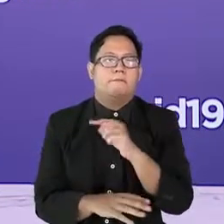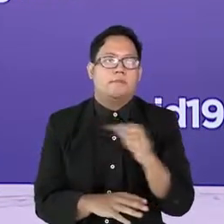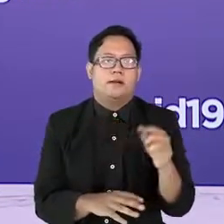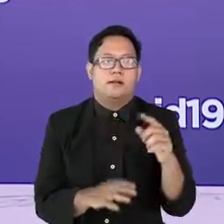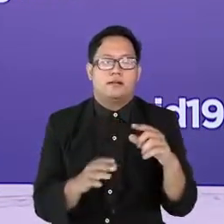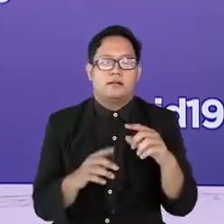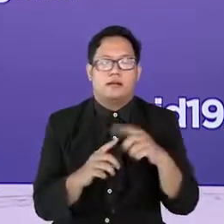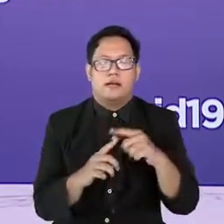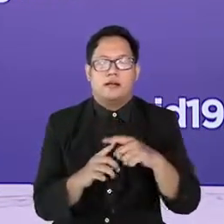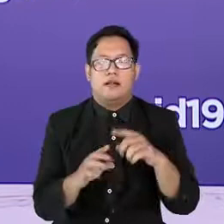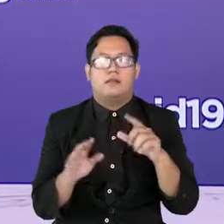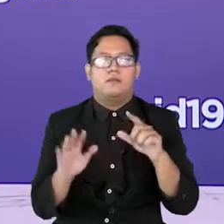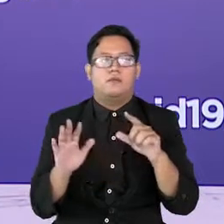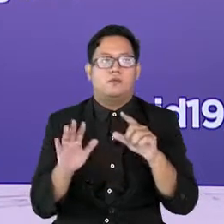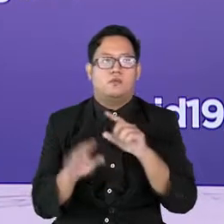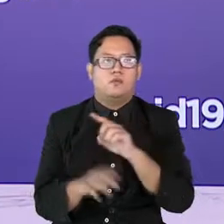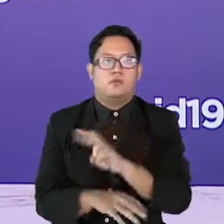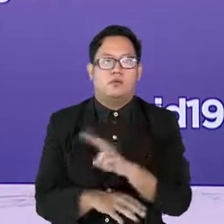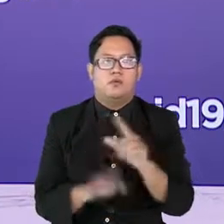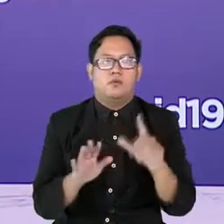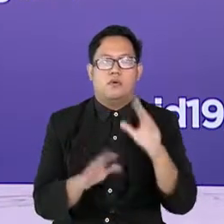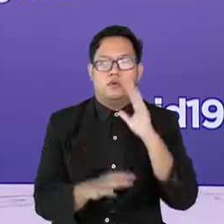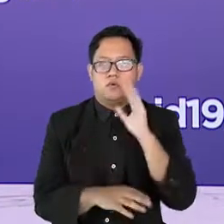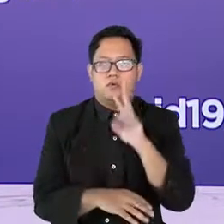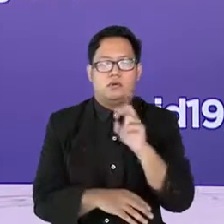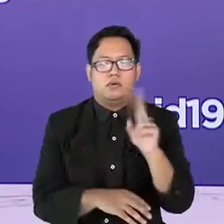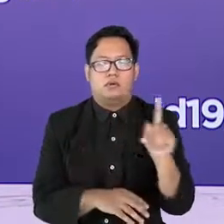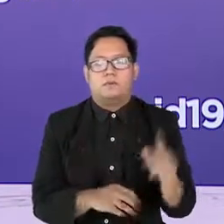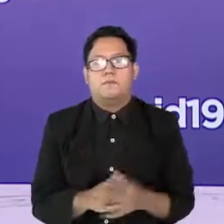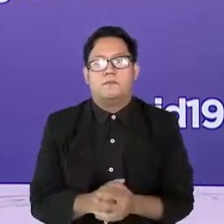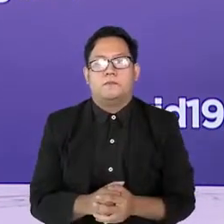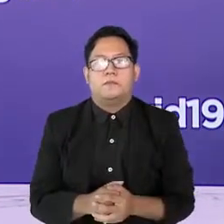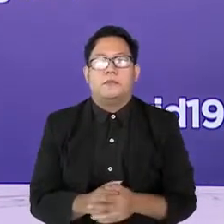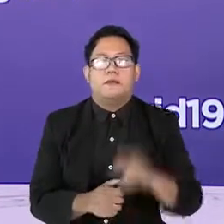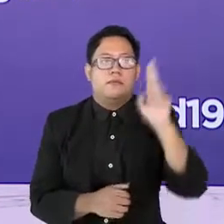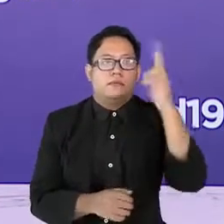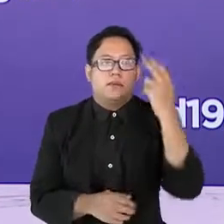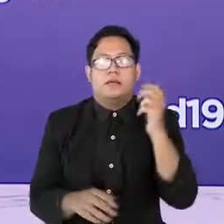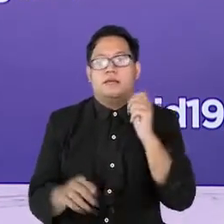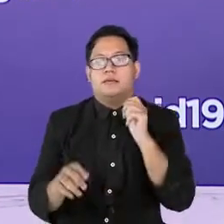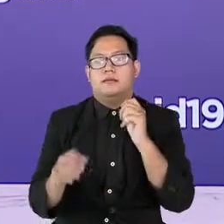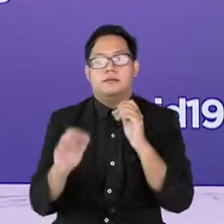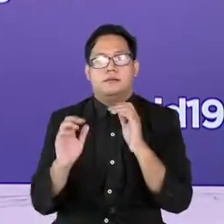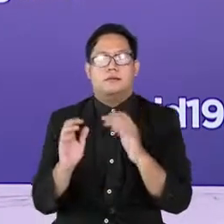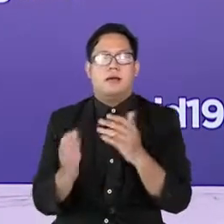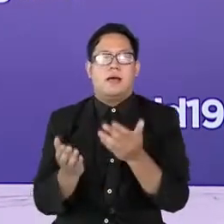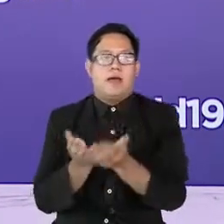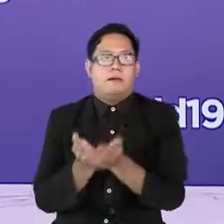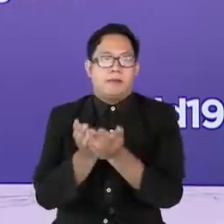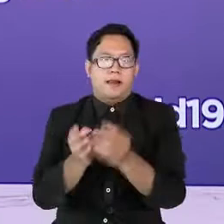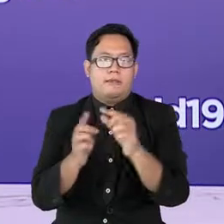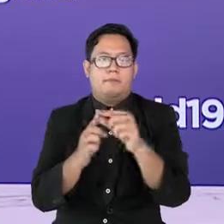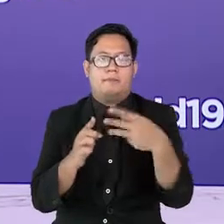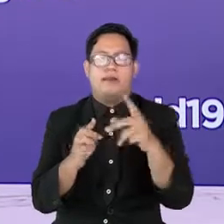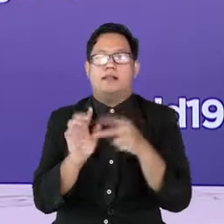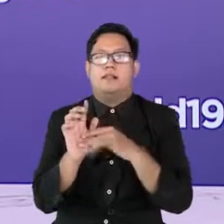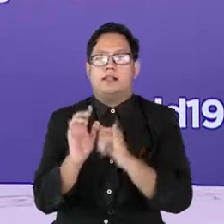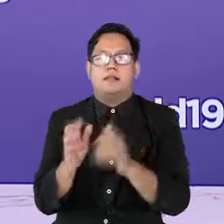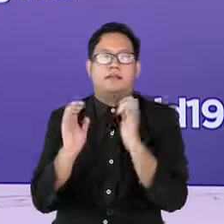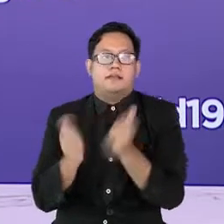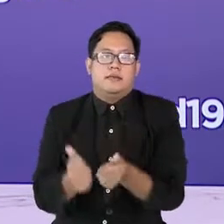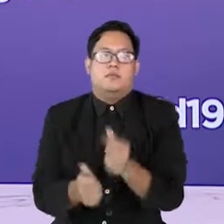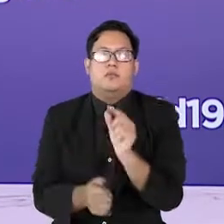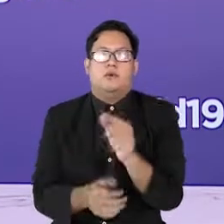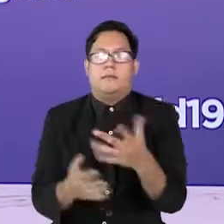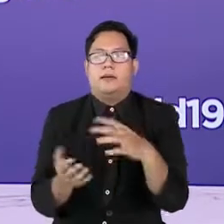21-08-2018 lain itu pemerintah juga telah menyediakan berbagai kapal milik Pelni untuk digunakan sebagai tempat isolasi